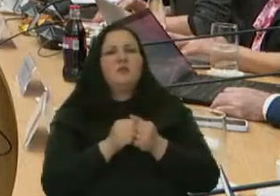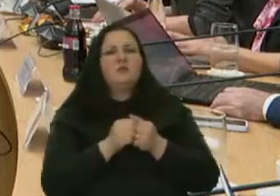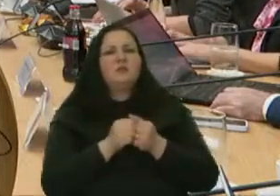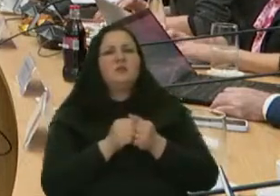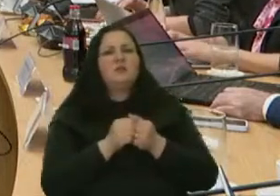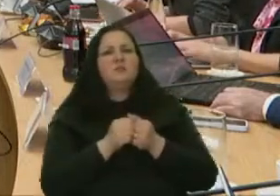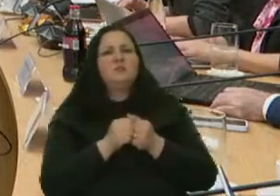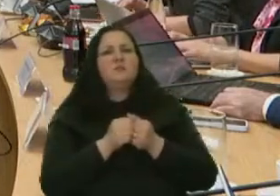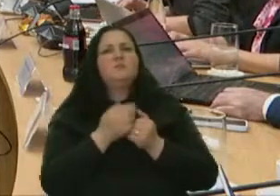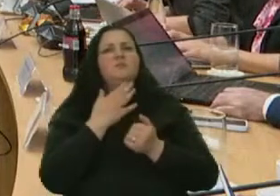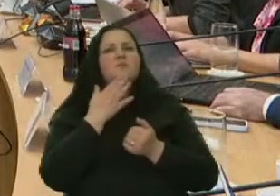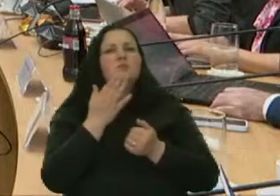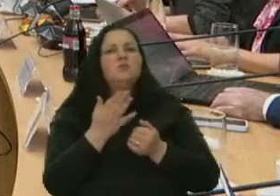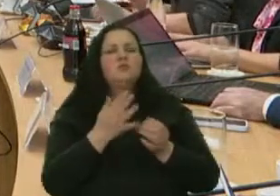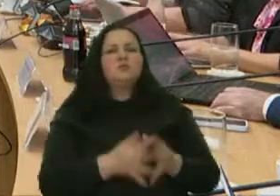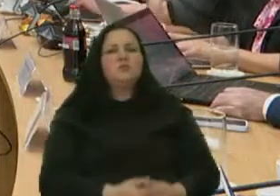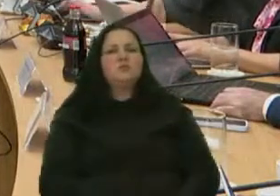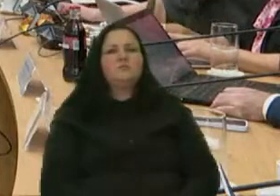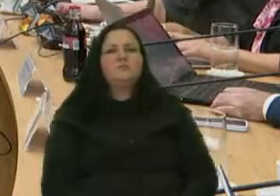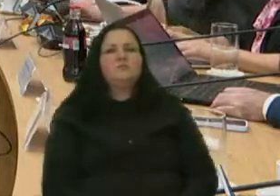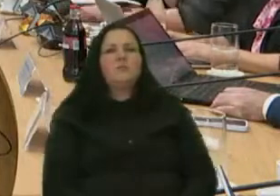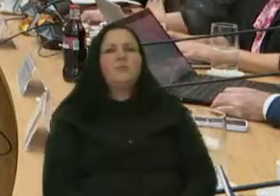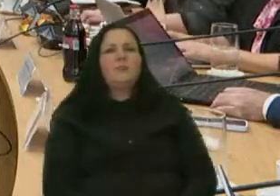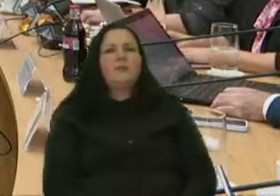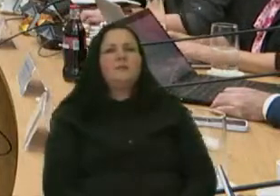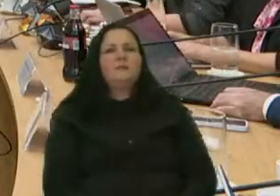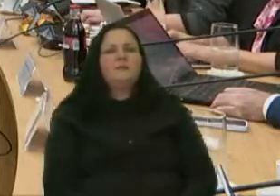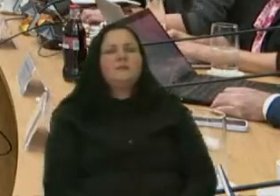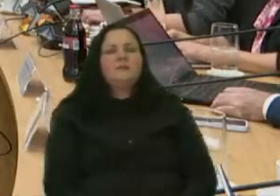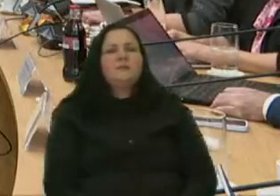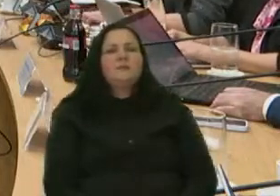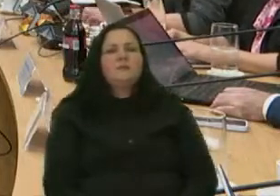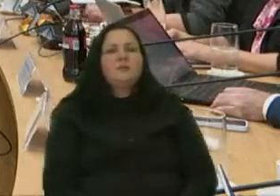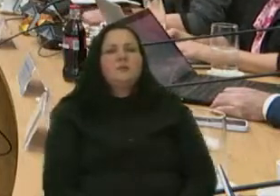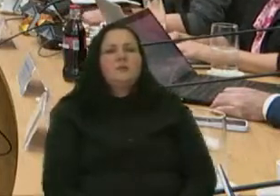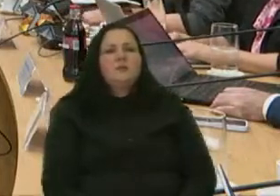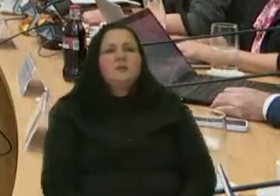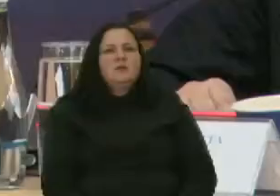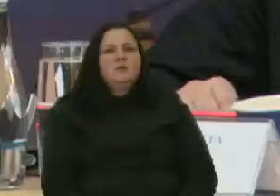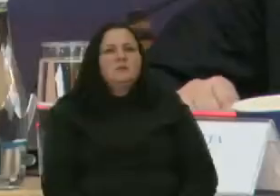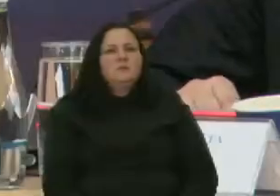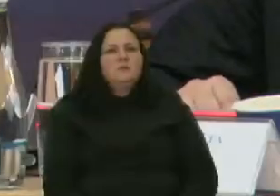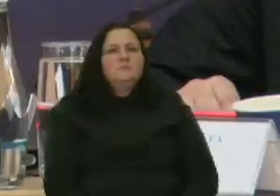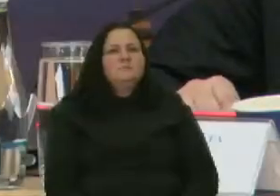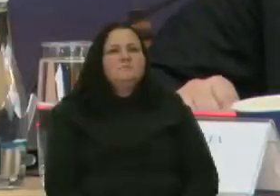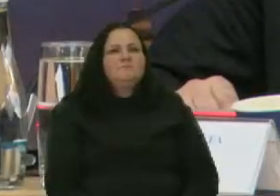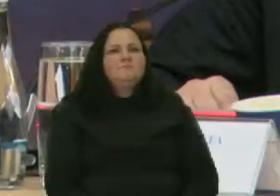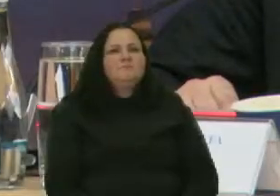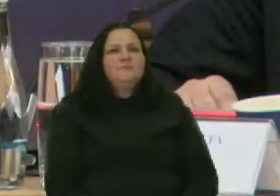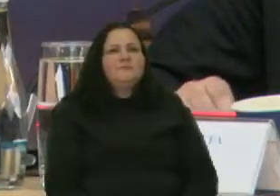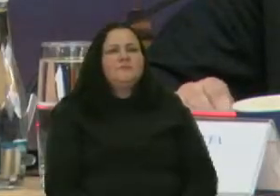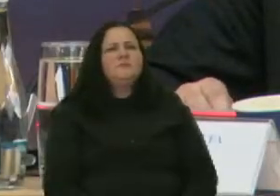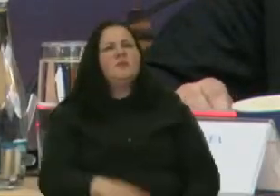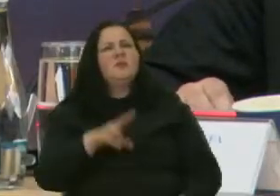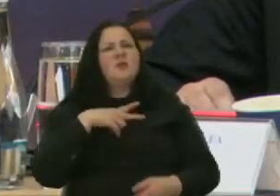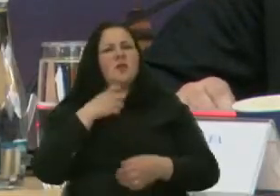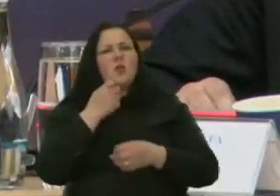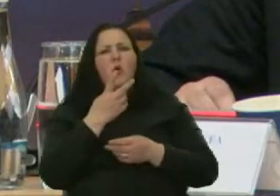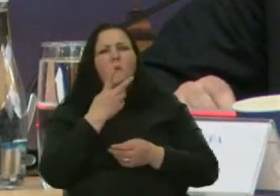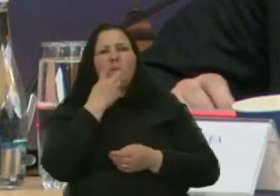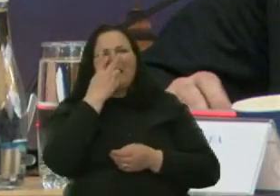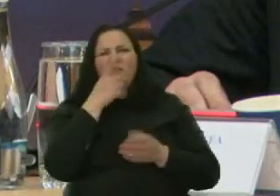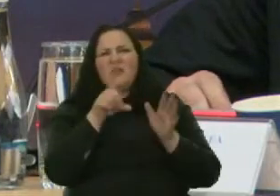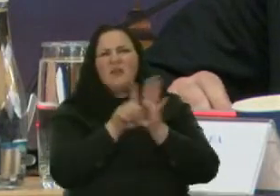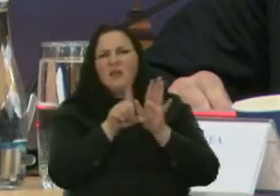terminată mulțumesc domnule consilier AC era o prevedere undeva în